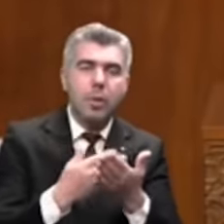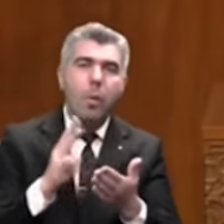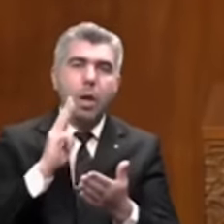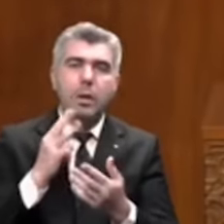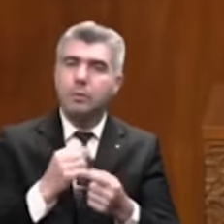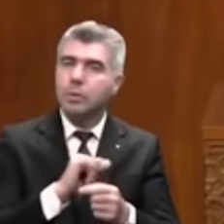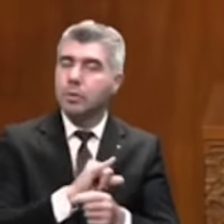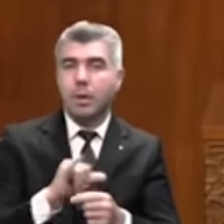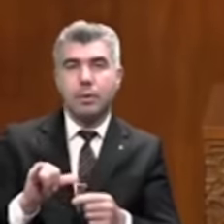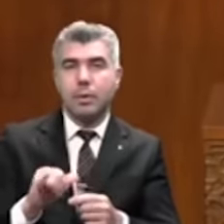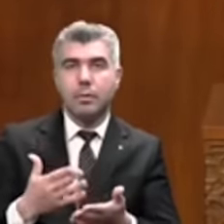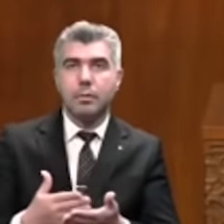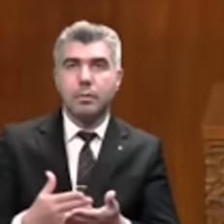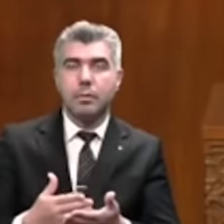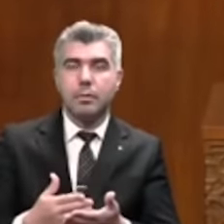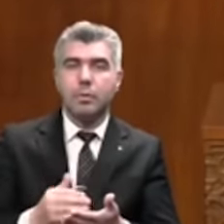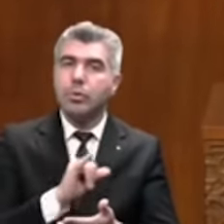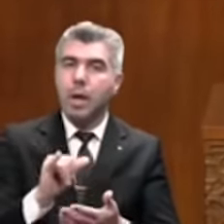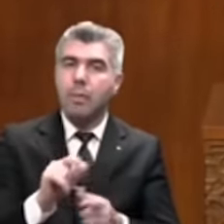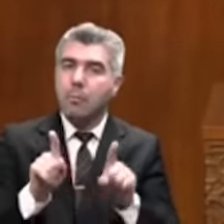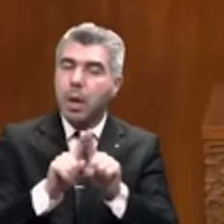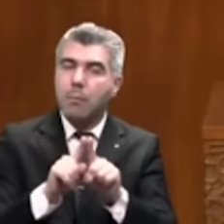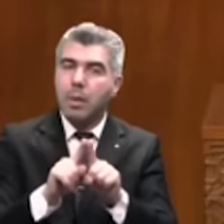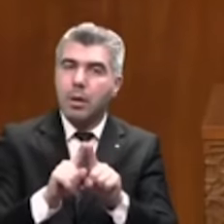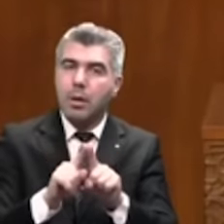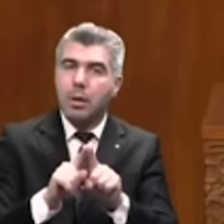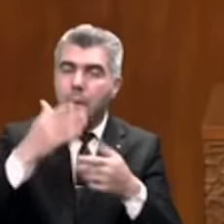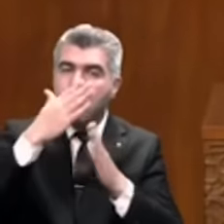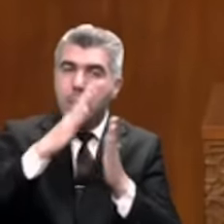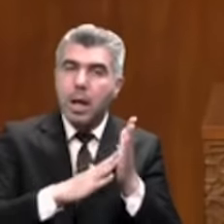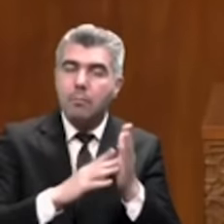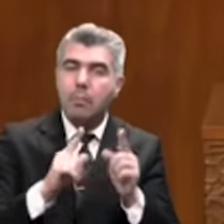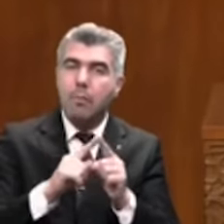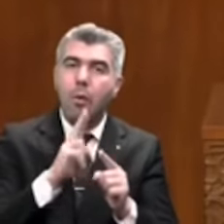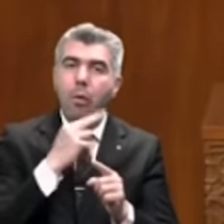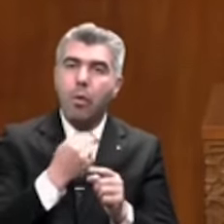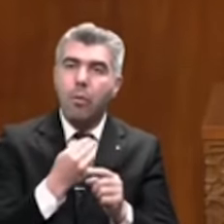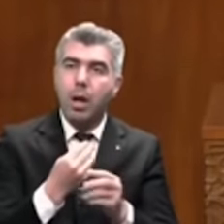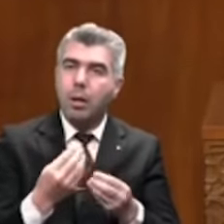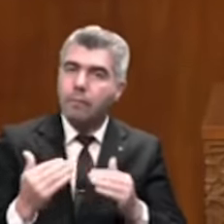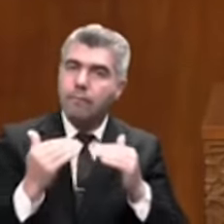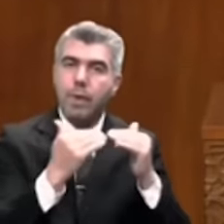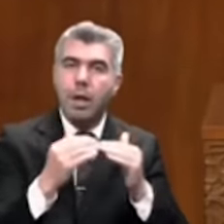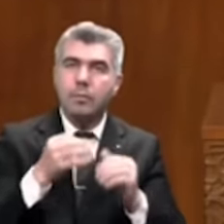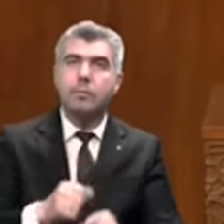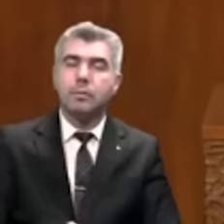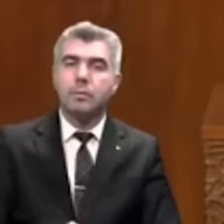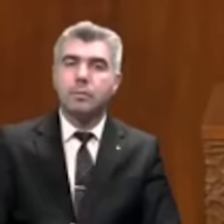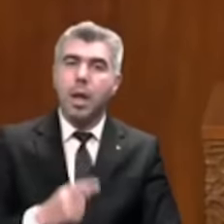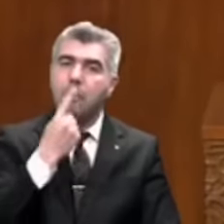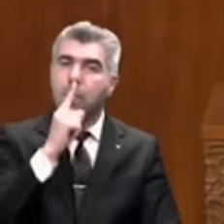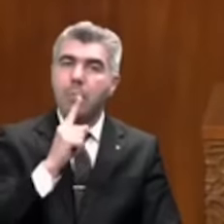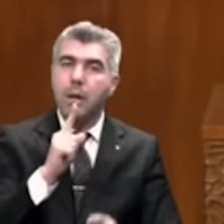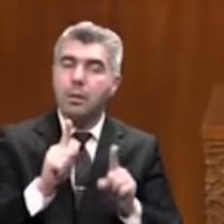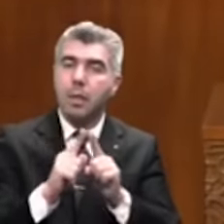ما يمكنش، سي با بوسيبل. هذه دوله المؤسسات. الا شي واحد ما بغاش هذه